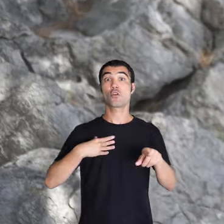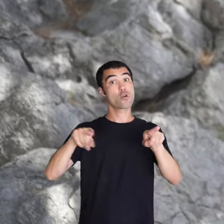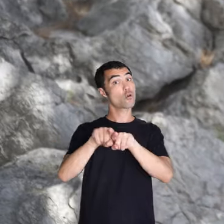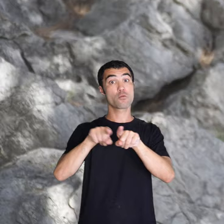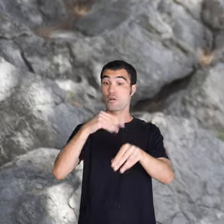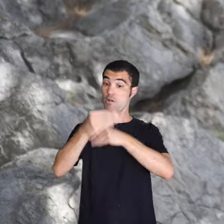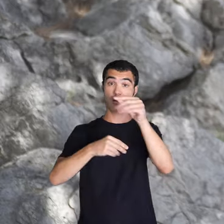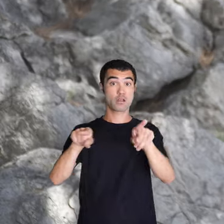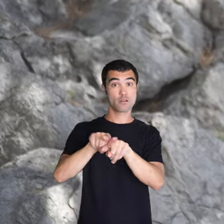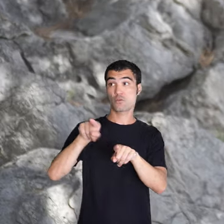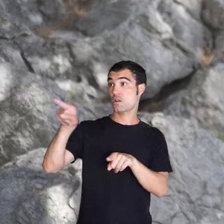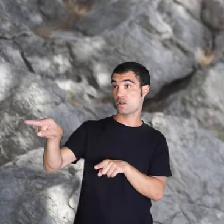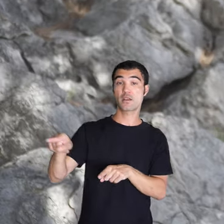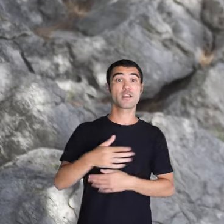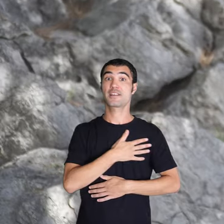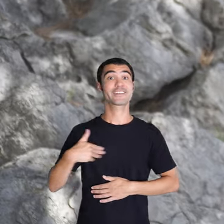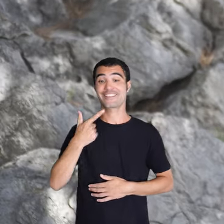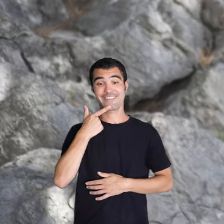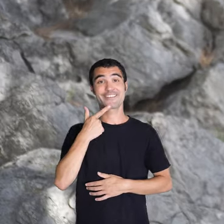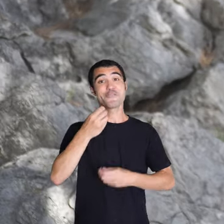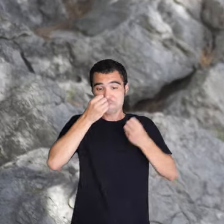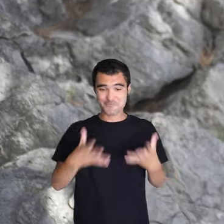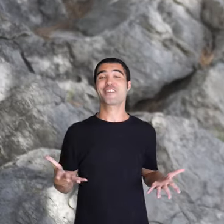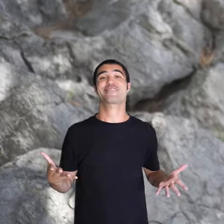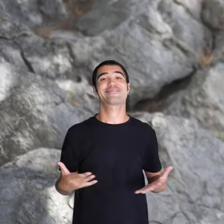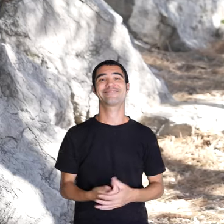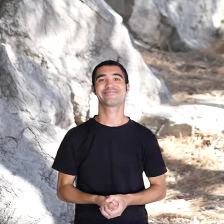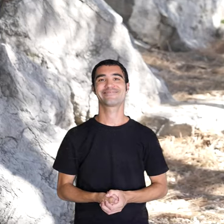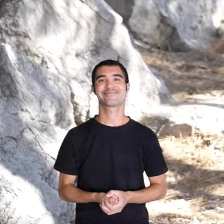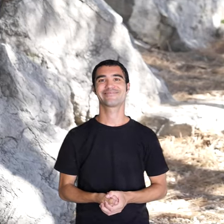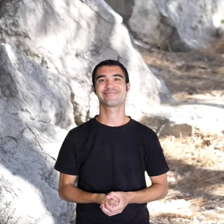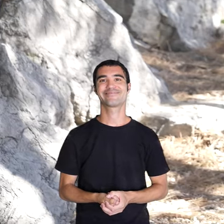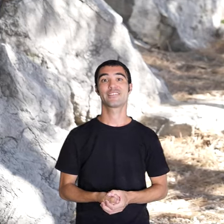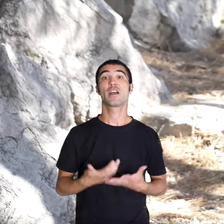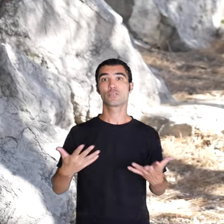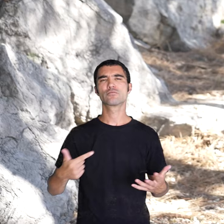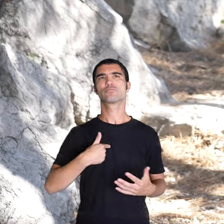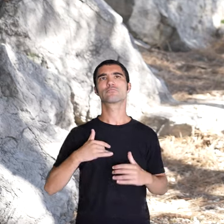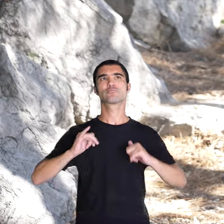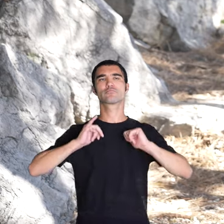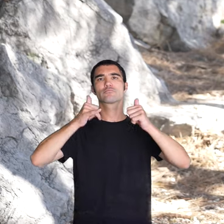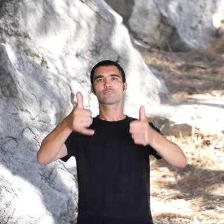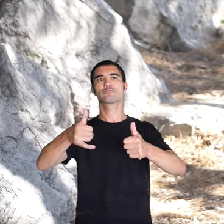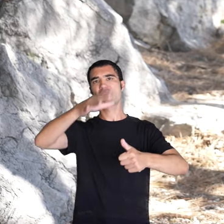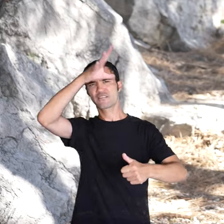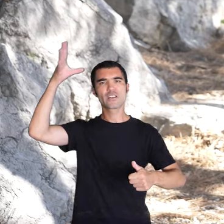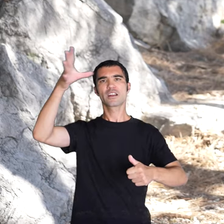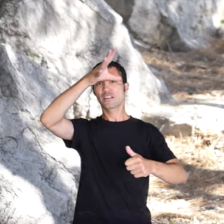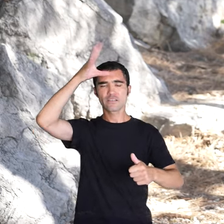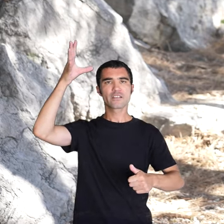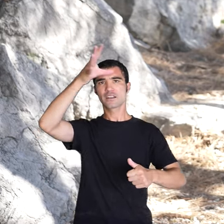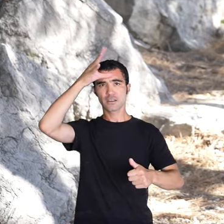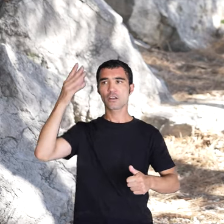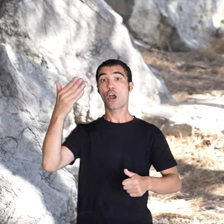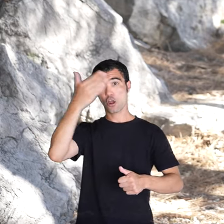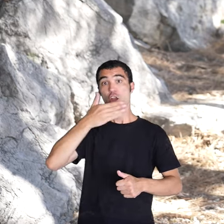ell, supos que anirà bé, així que... Vaig començar els estius, mentre